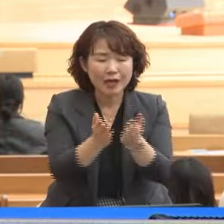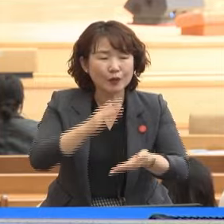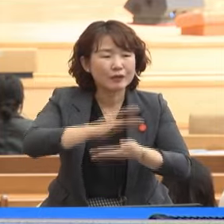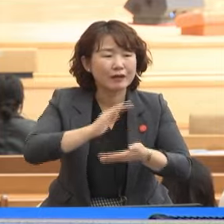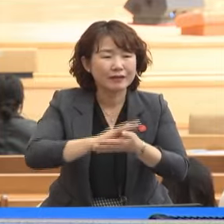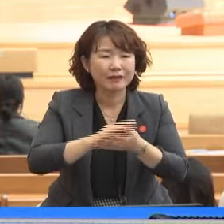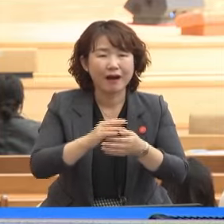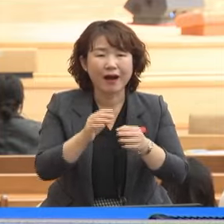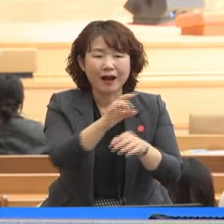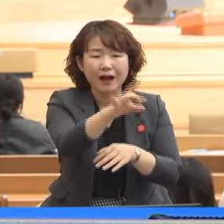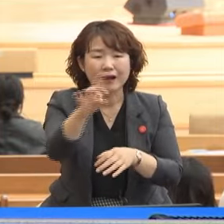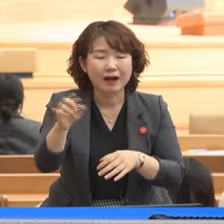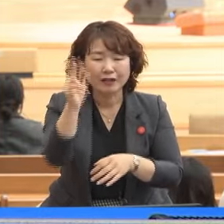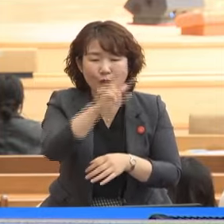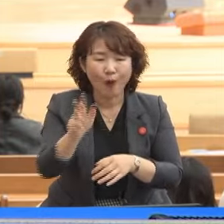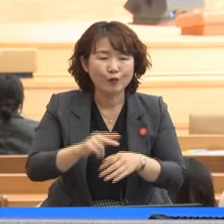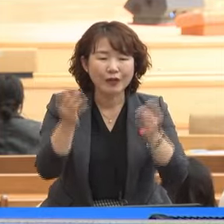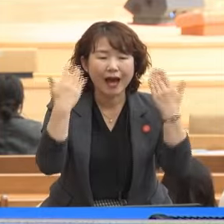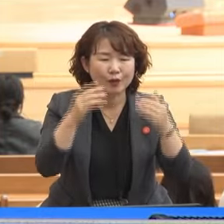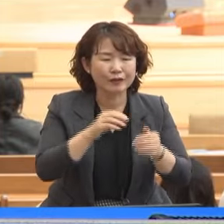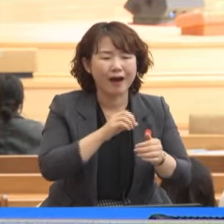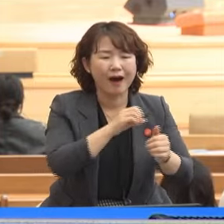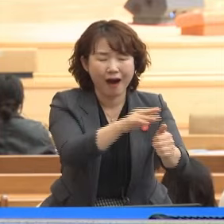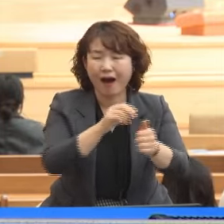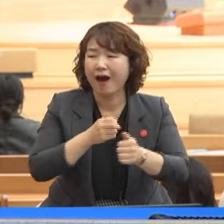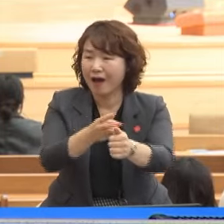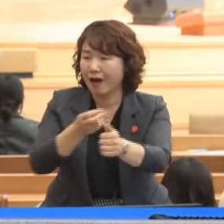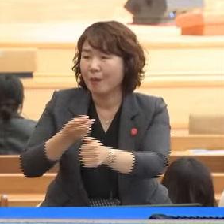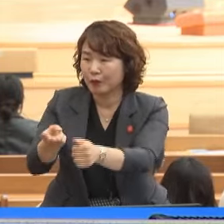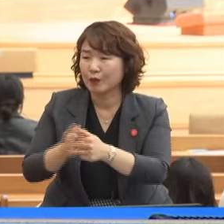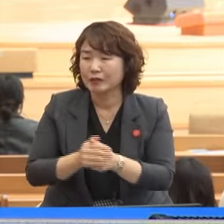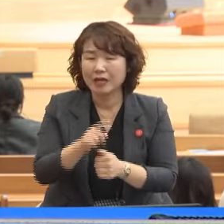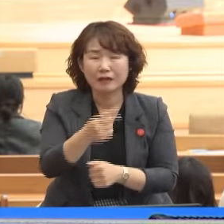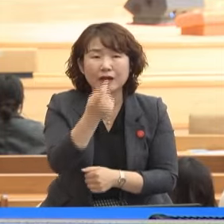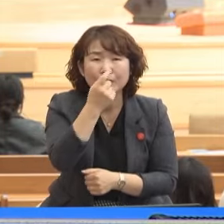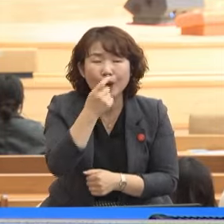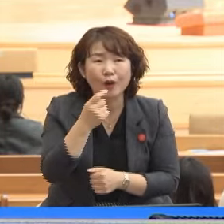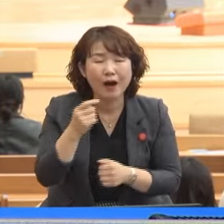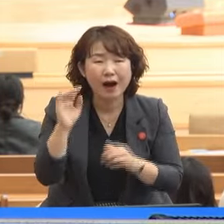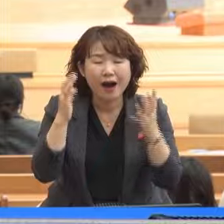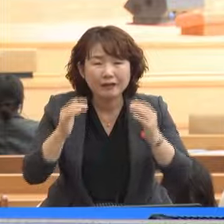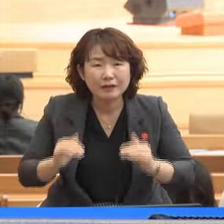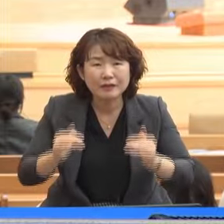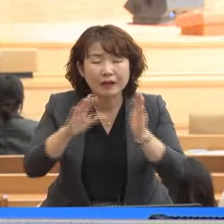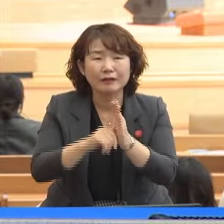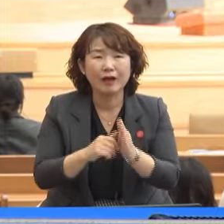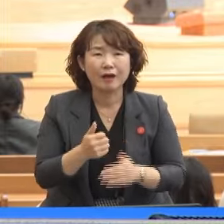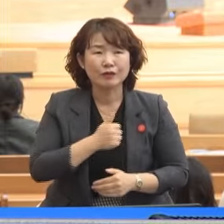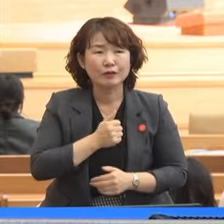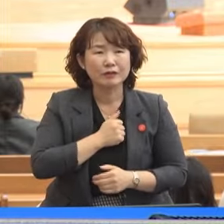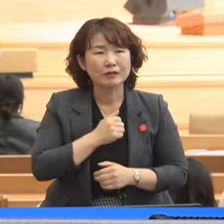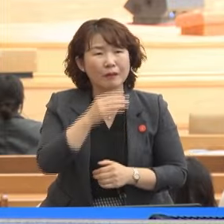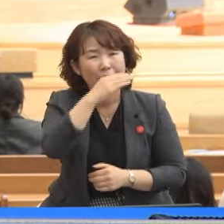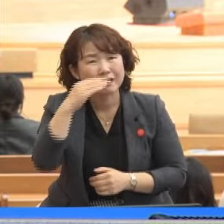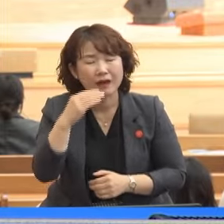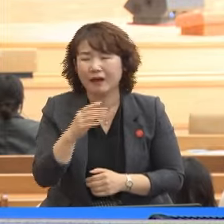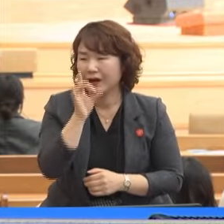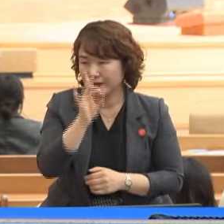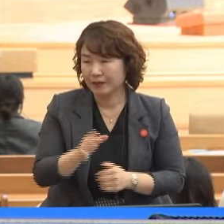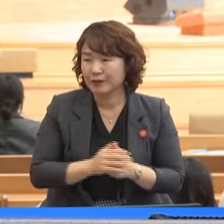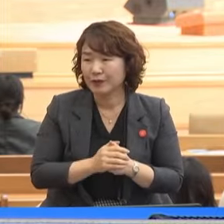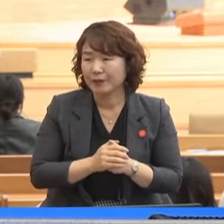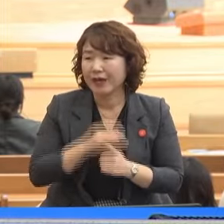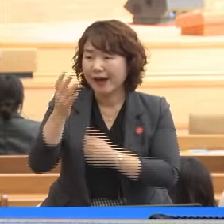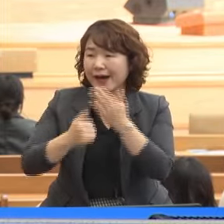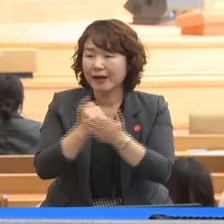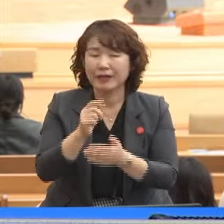내려보내. 이렇게 자라난 아이들이 어떤 가치관으로 자라날까요? 하나님은 온 우주 만물 창조하시고